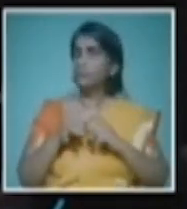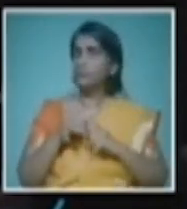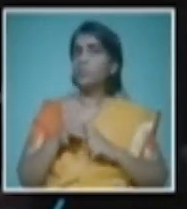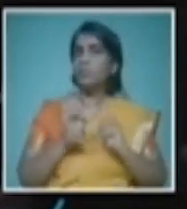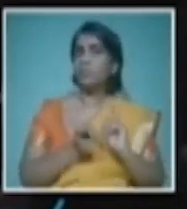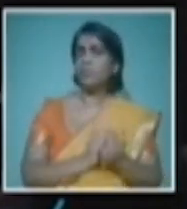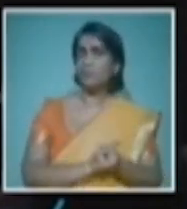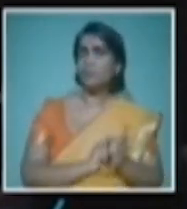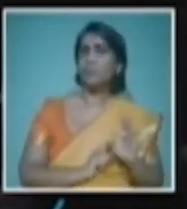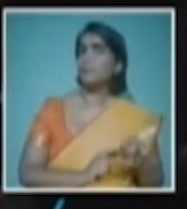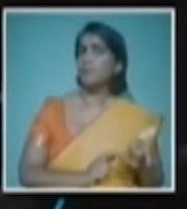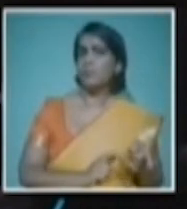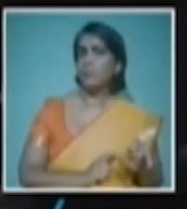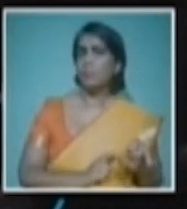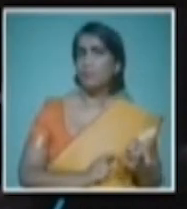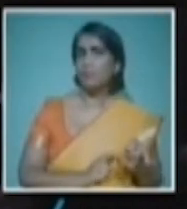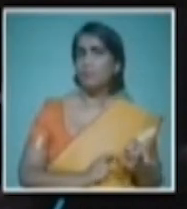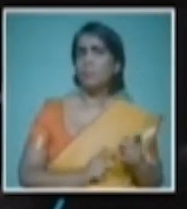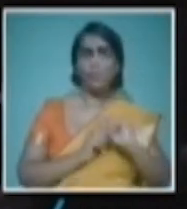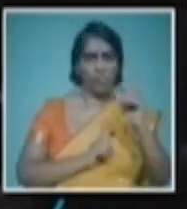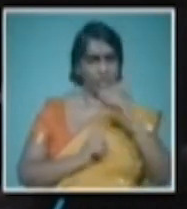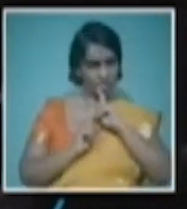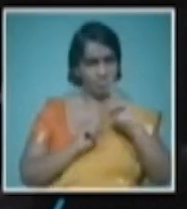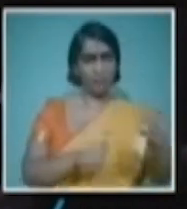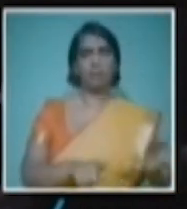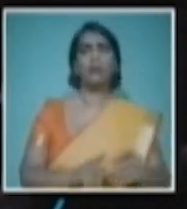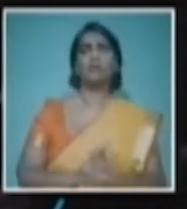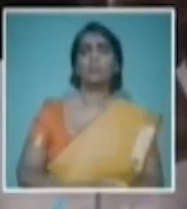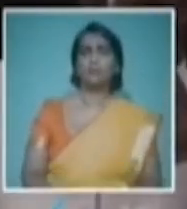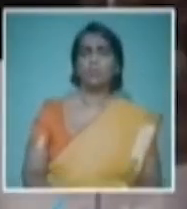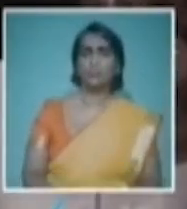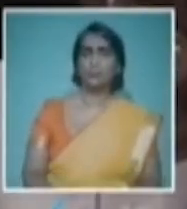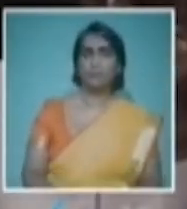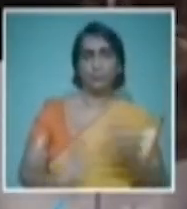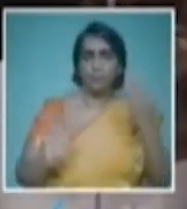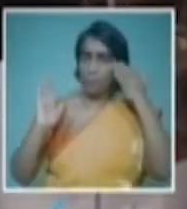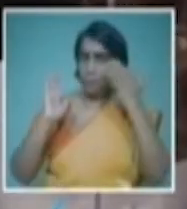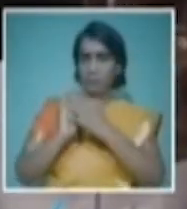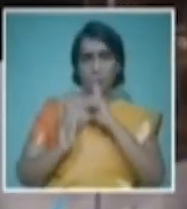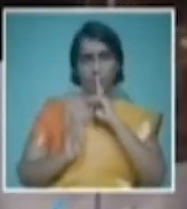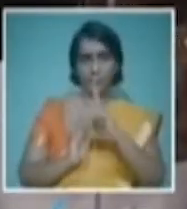හංගගෙන තියාගෙන ඉන්නේ අය කියන එක. ඒක මේ සභාවට දෙන්න කියන්නේ. අවධානය යොමු කරන්න මං ලේකම් කාර්යාලයට. බොහොම ස්තුතියි.